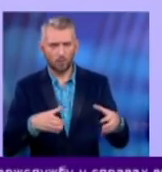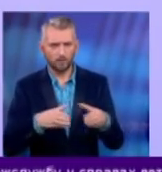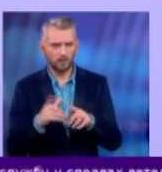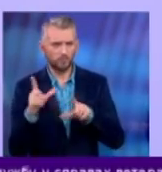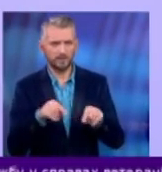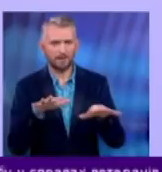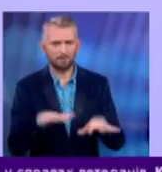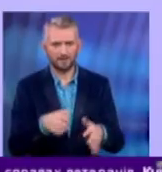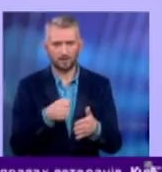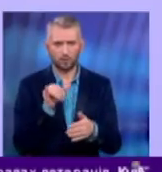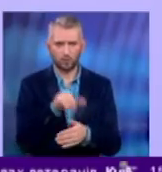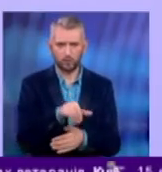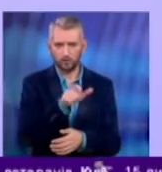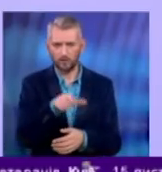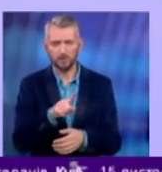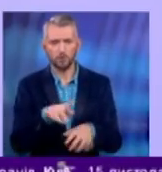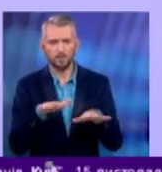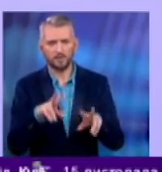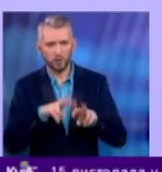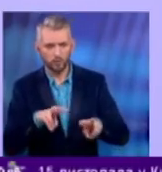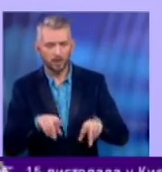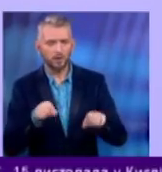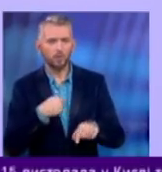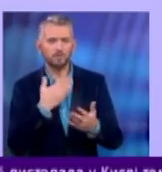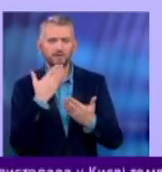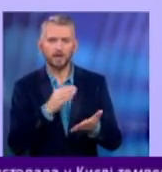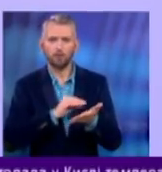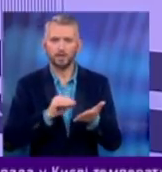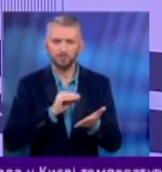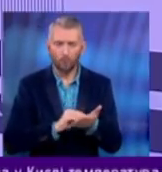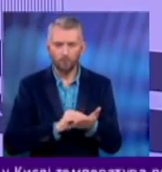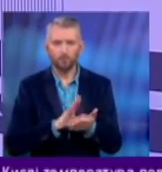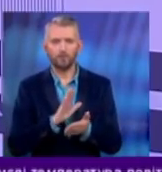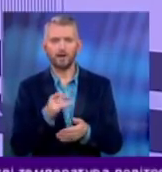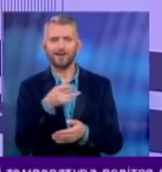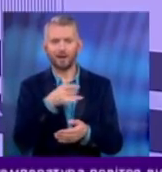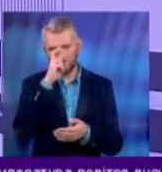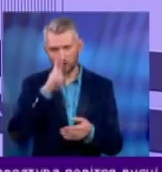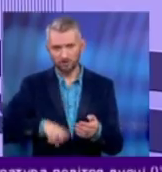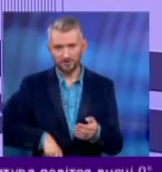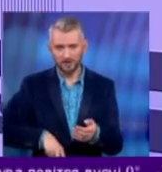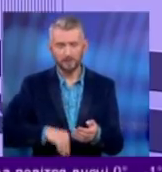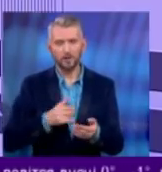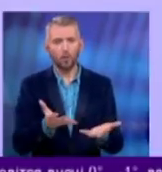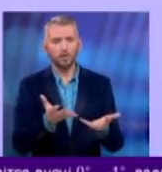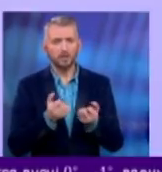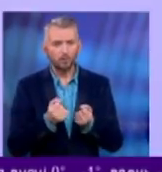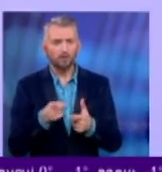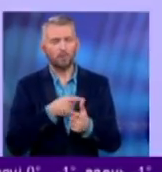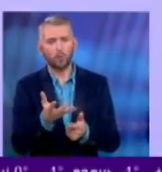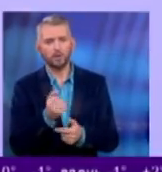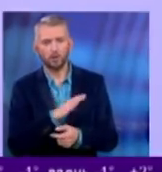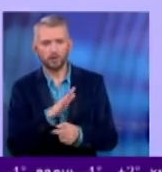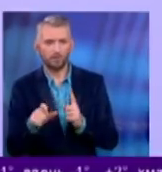до мешканців, щоб там вже на місці розібратись. Також ми звертаємось письмово в ті ж райдержадміністрації, да? І отримуємо або не